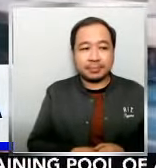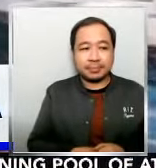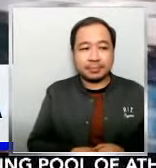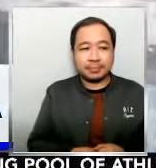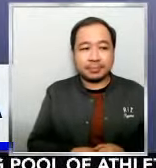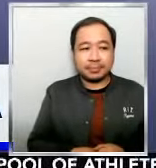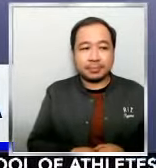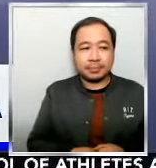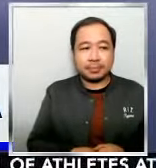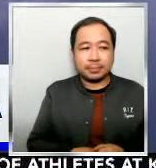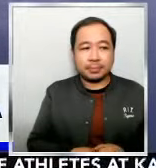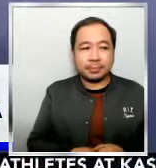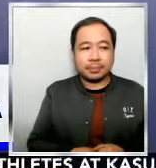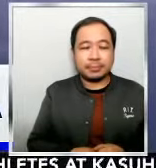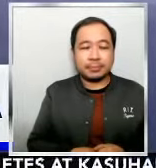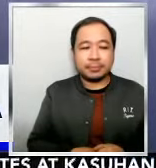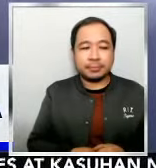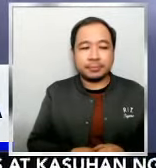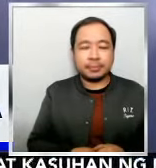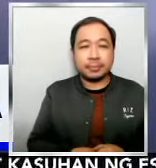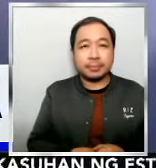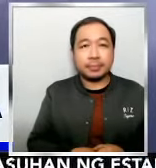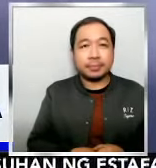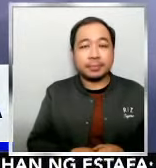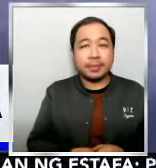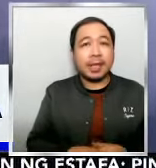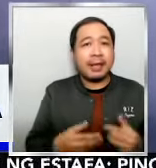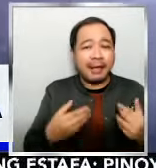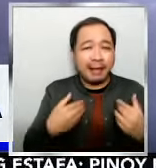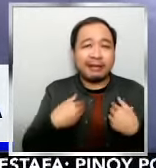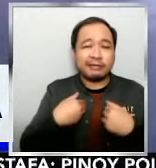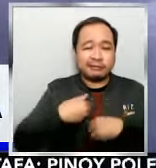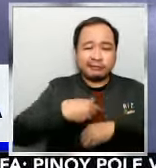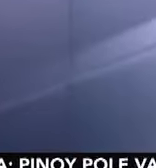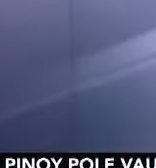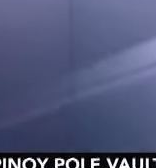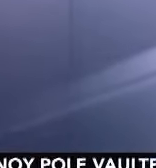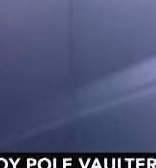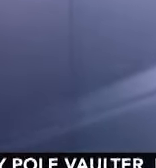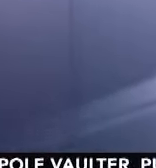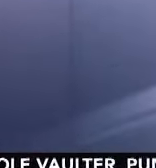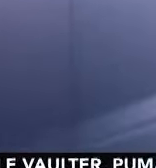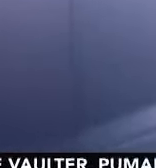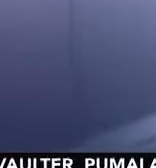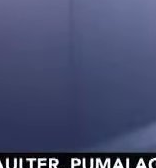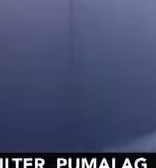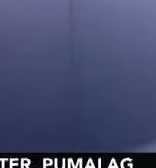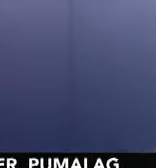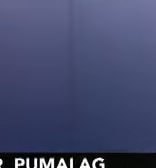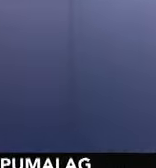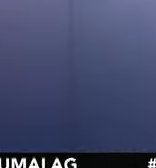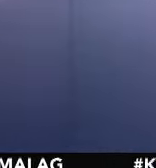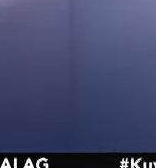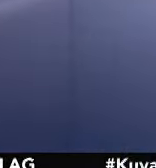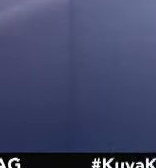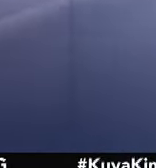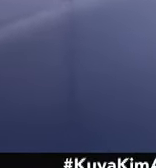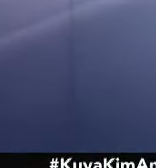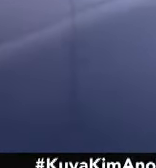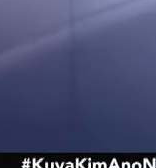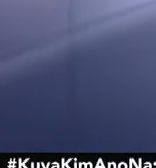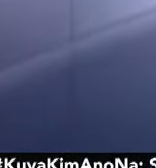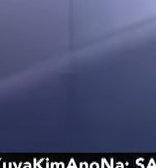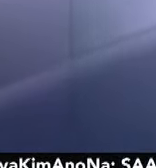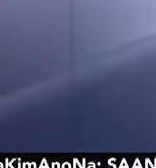Oras. Nagtamo ng pasa at sugat ang isang ginang matapos siyang paghahampasin ng tubo sa Santa Ilocos